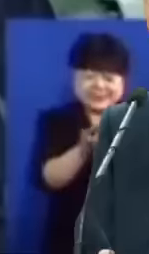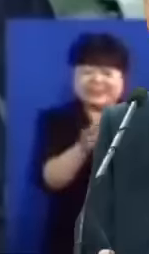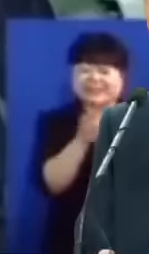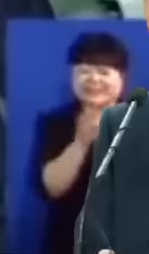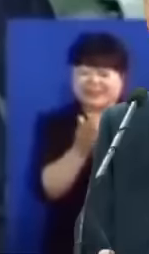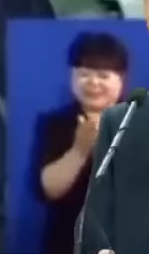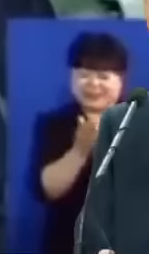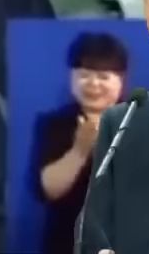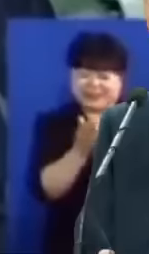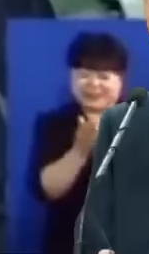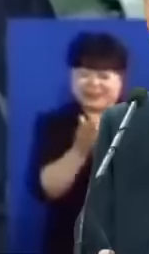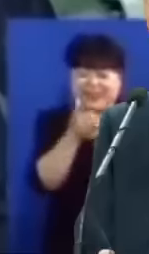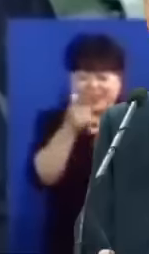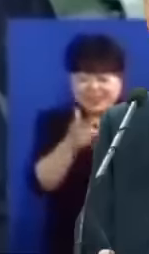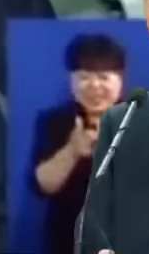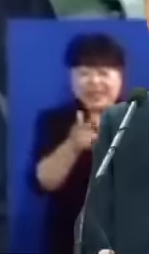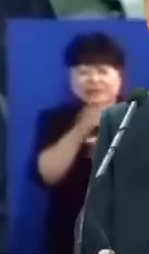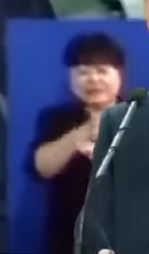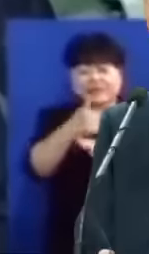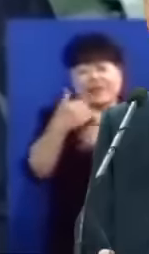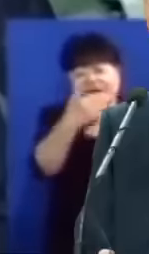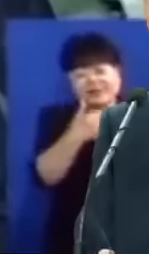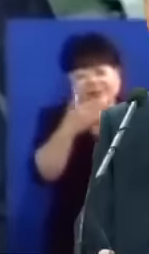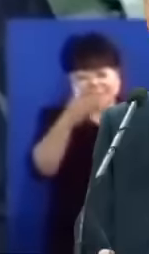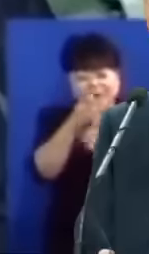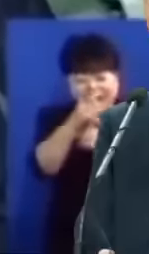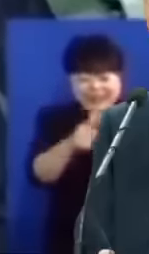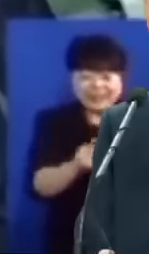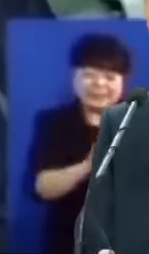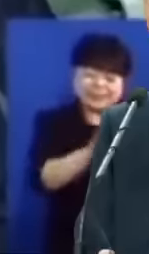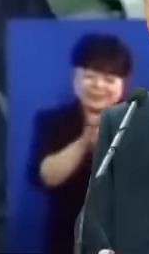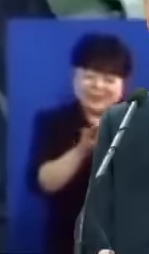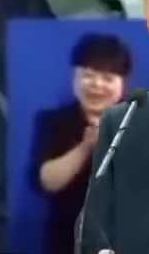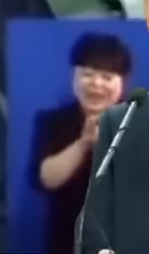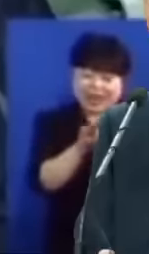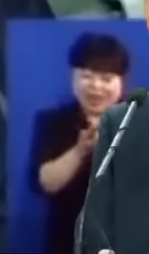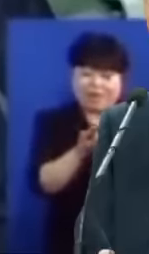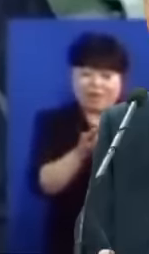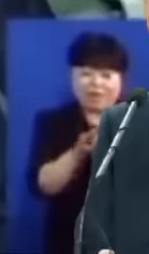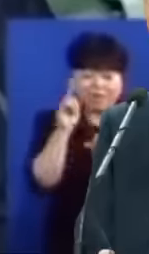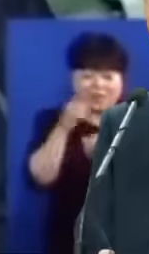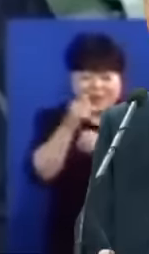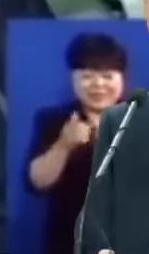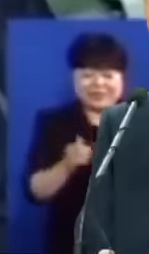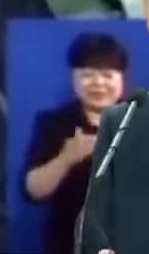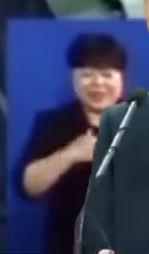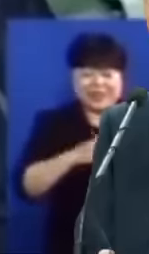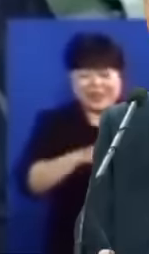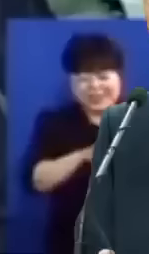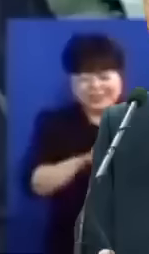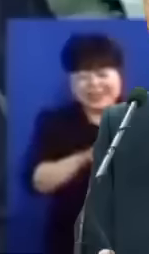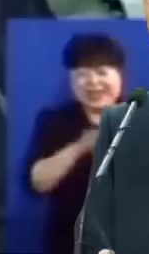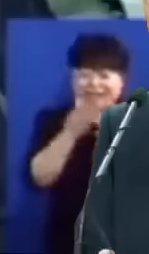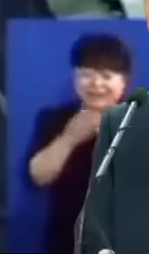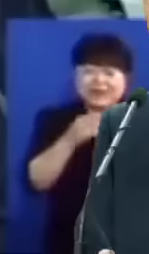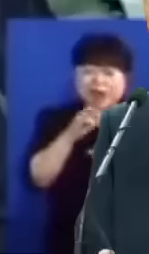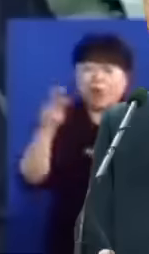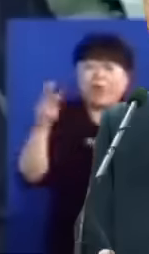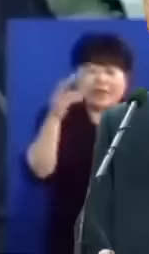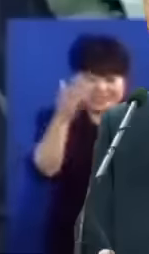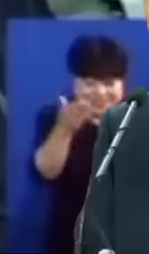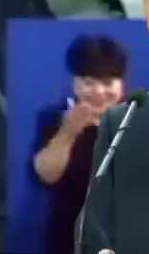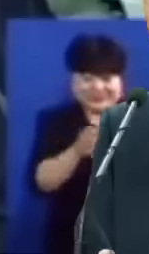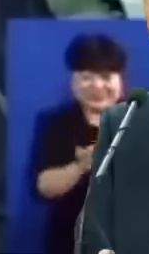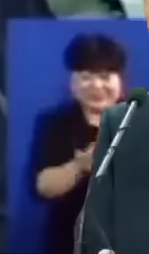사랑하십시오. 예수 그리스도의 은혜를 통해서 하나님을 사랑하고 매일같이 하나님 나는 당신을 사랑한다고 입으로